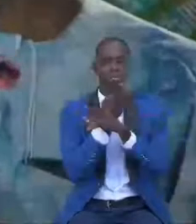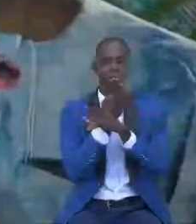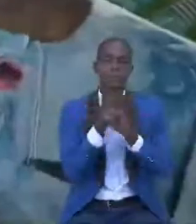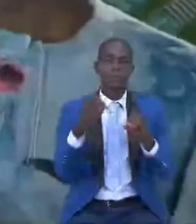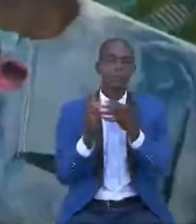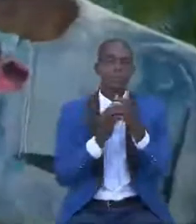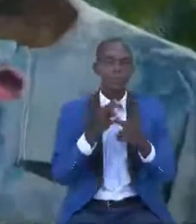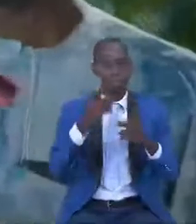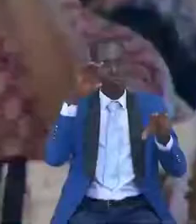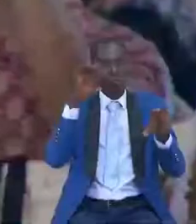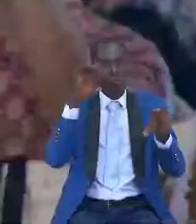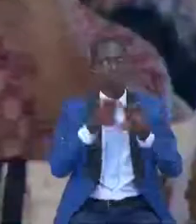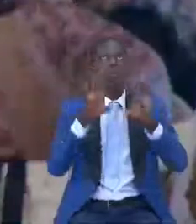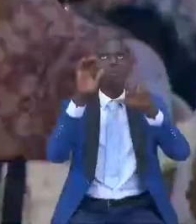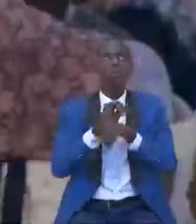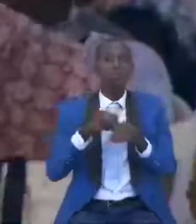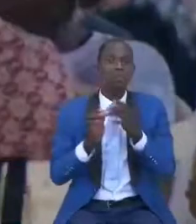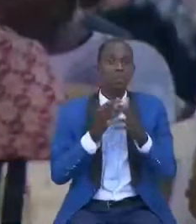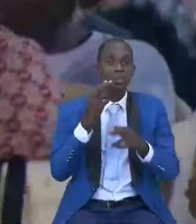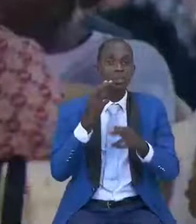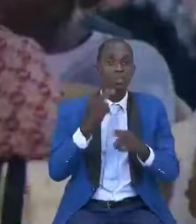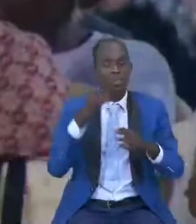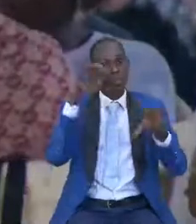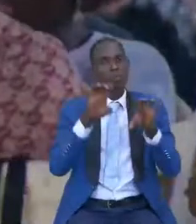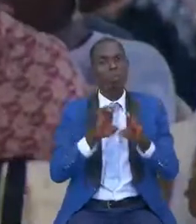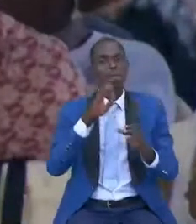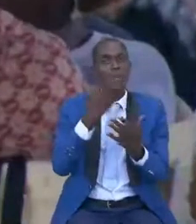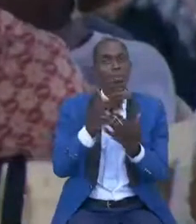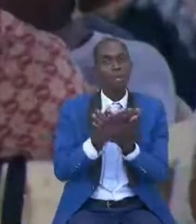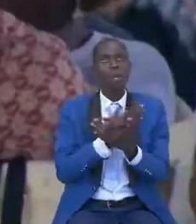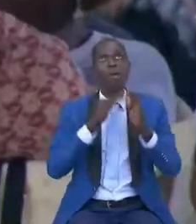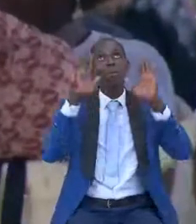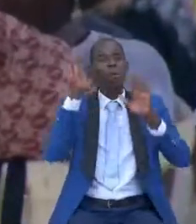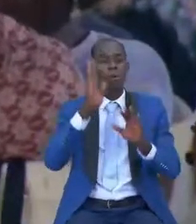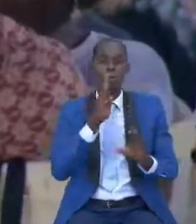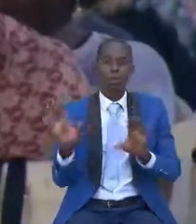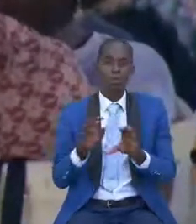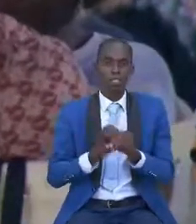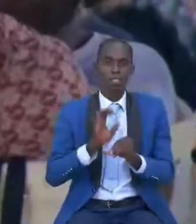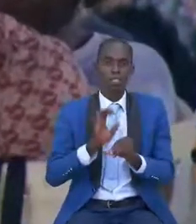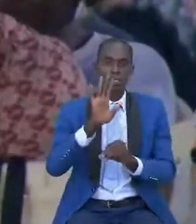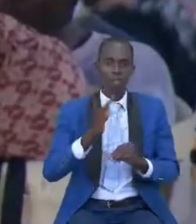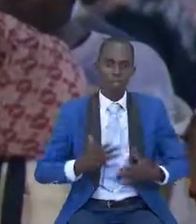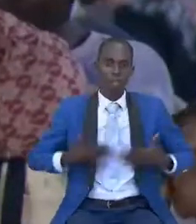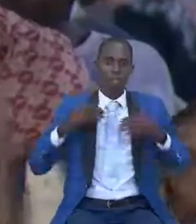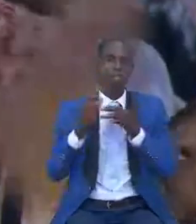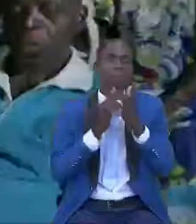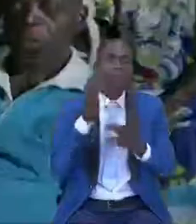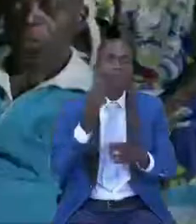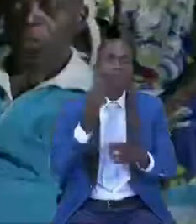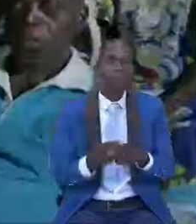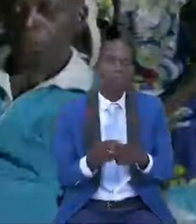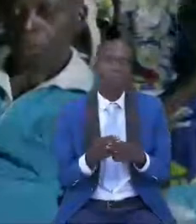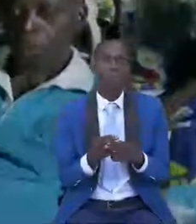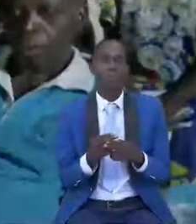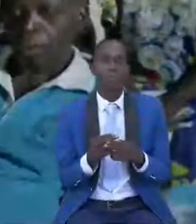de l'alliance. La délivrance de l'alliance. Les miracles de l'alliance. Les signes et les prodiges de l'alliance seront